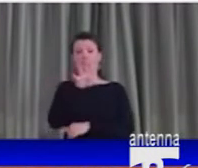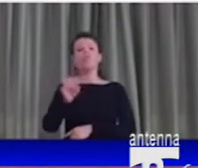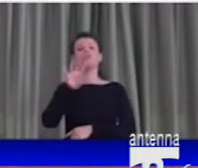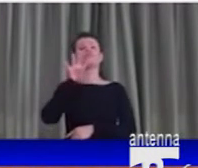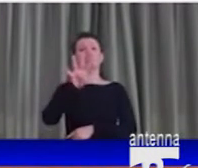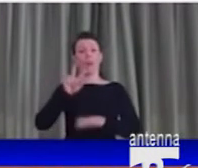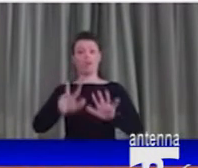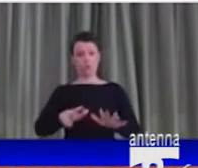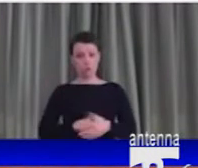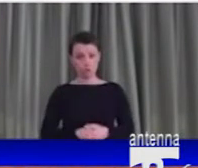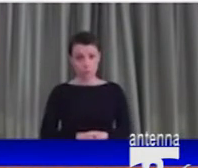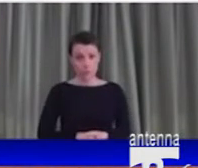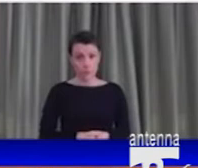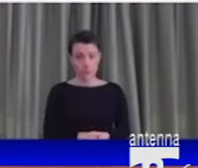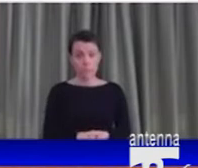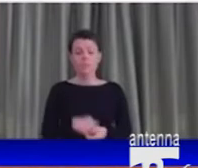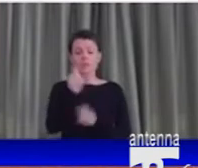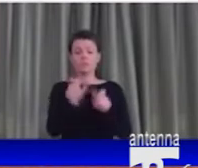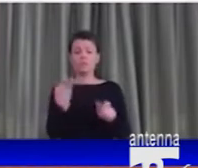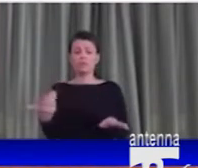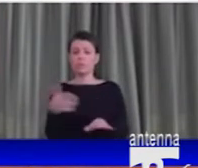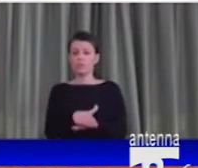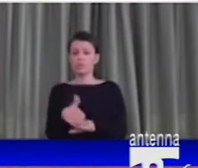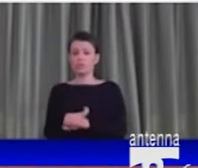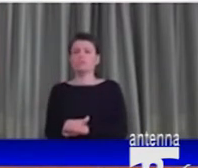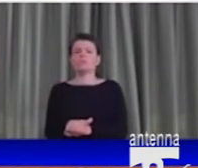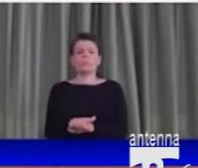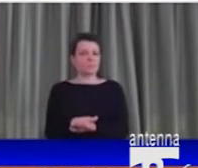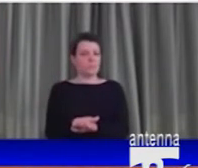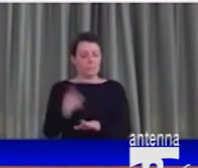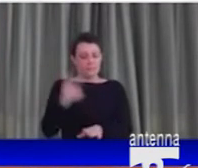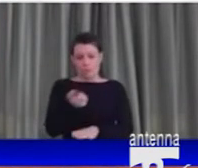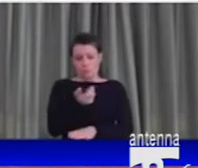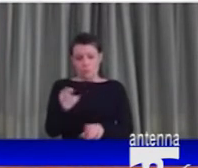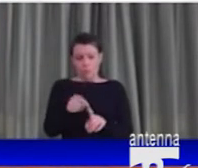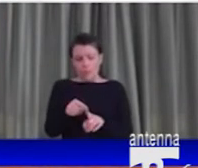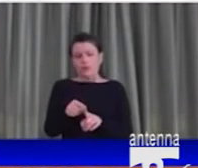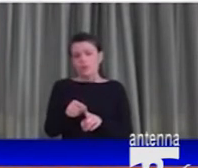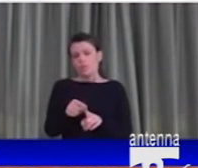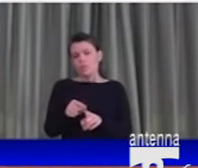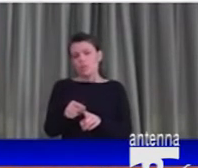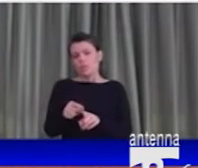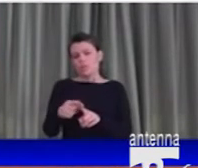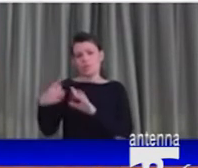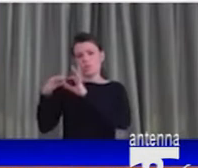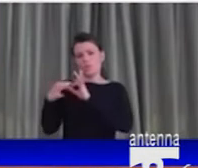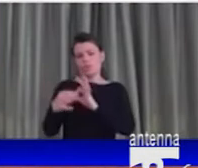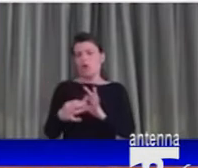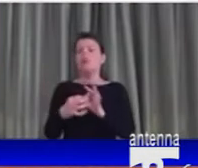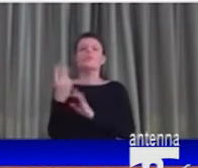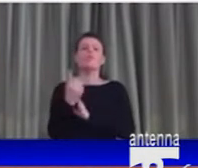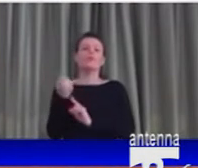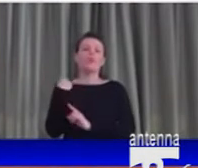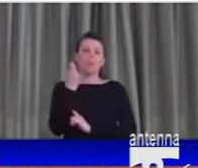548. Il dato dei deceduti è un dato che rimane costante, si era un pochino abbassato ieri e rimane su quella linea, siamo